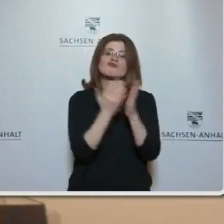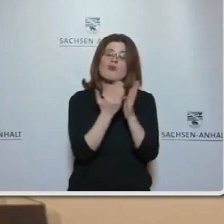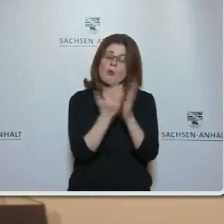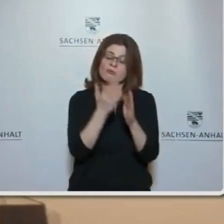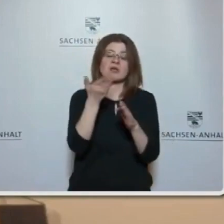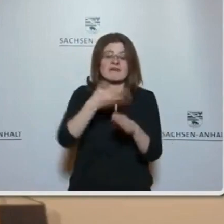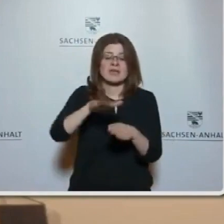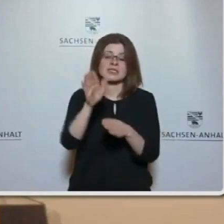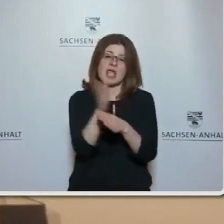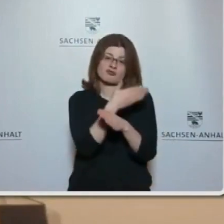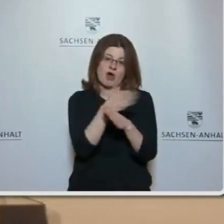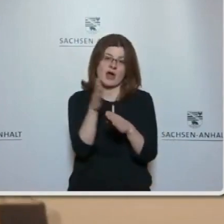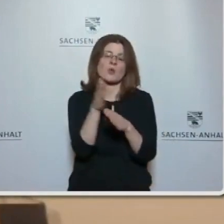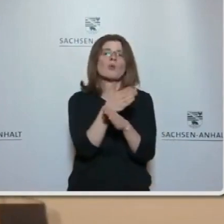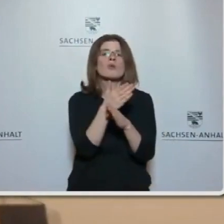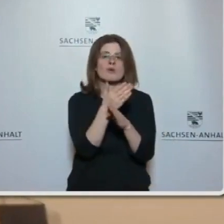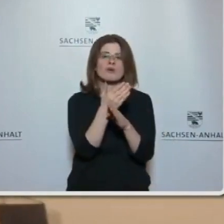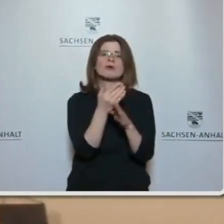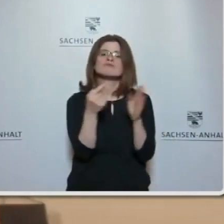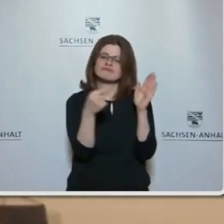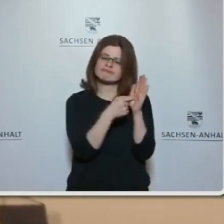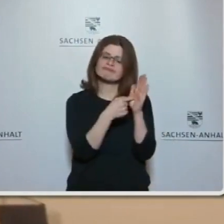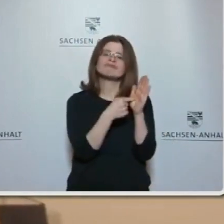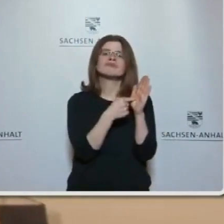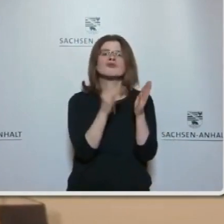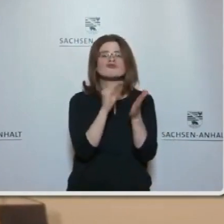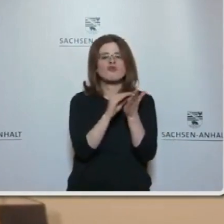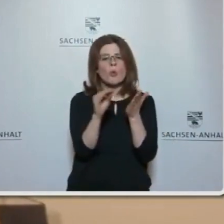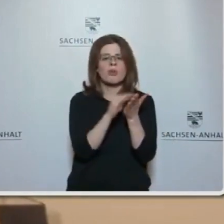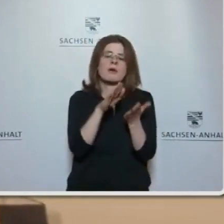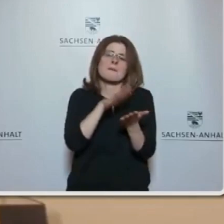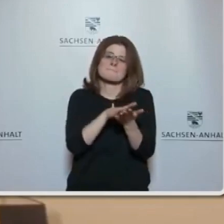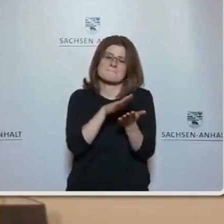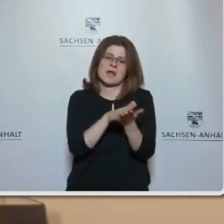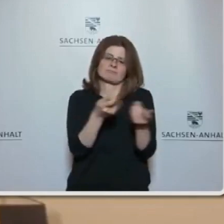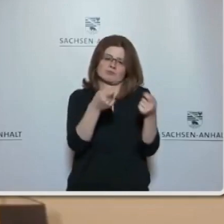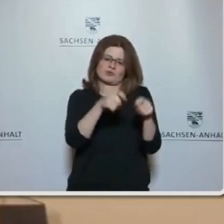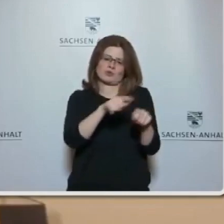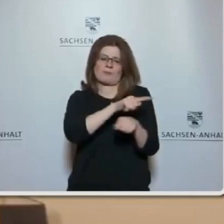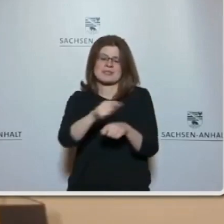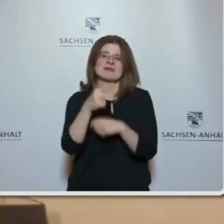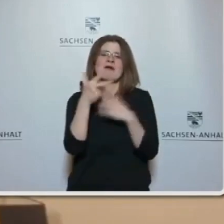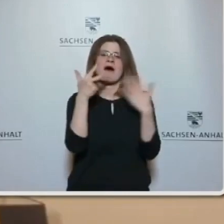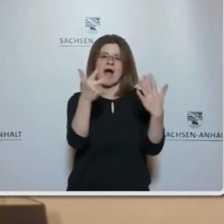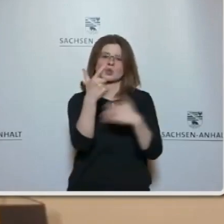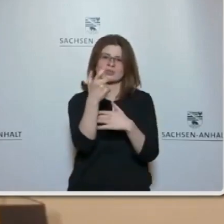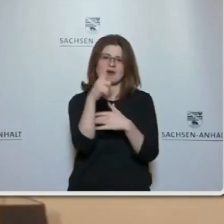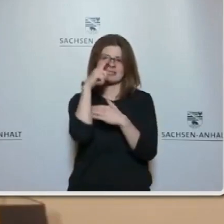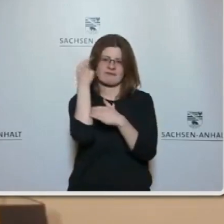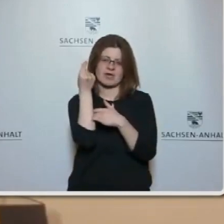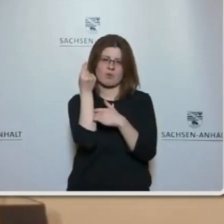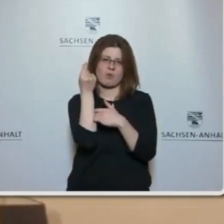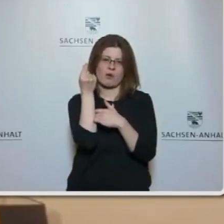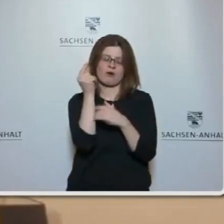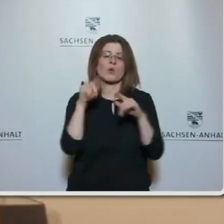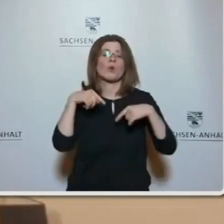entschiedenen Situation verbleibt. Das heißt, die Schulen bleiben zu bis zum 28.02. Und